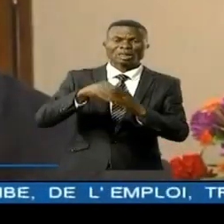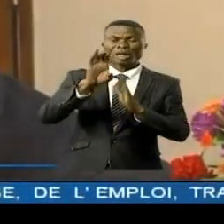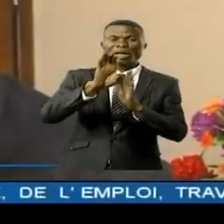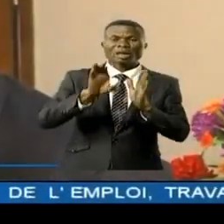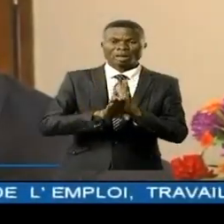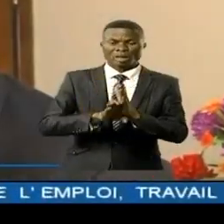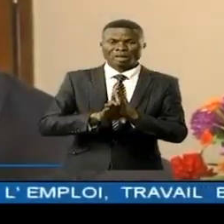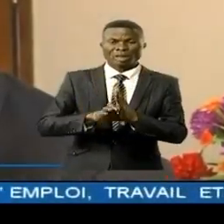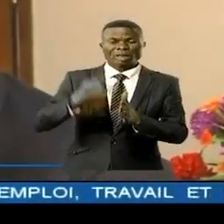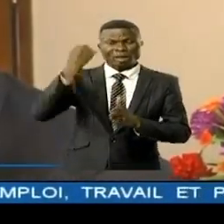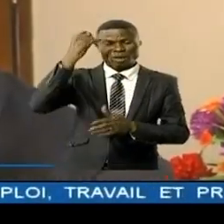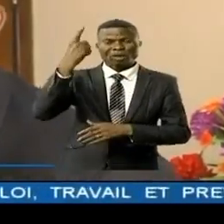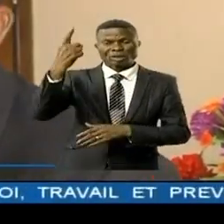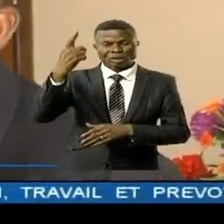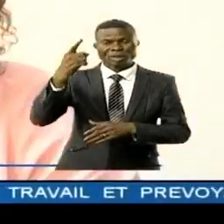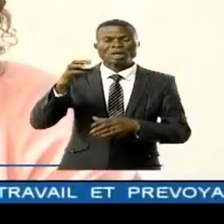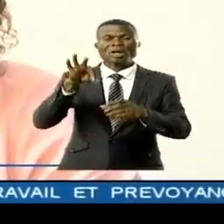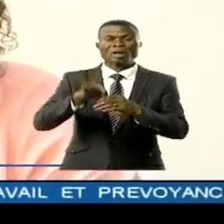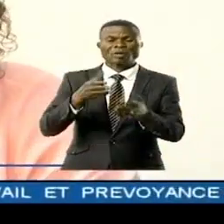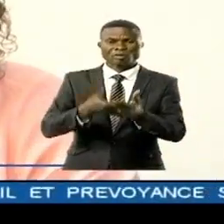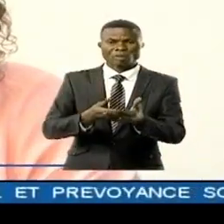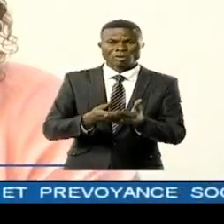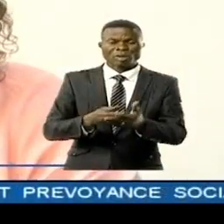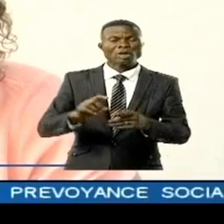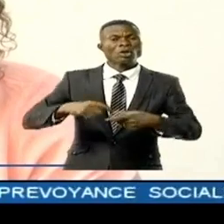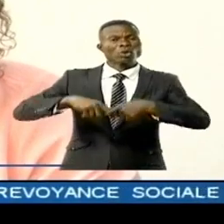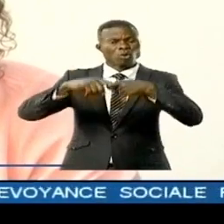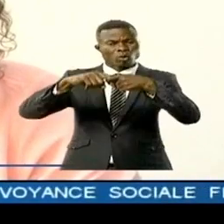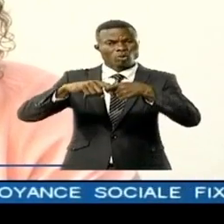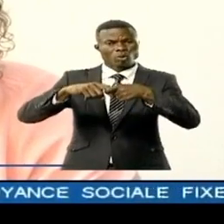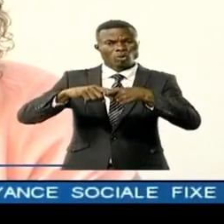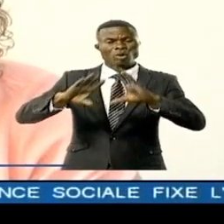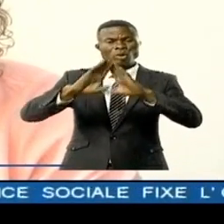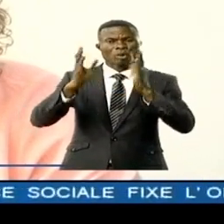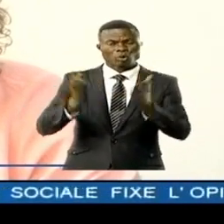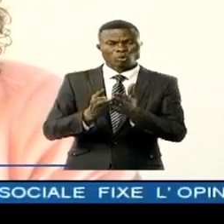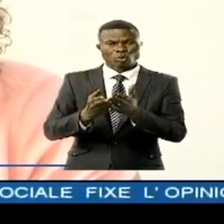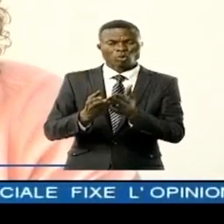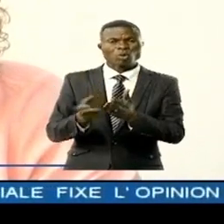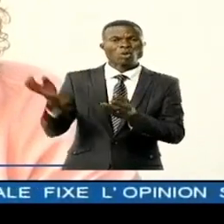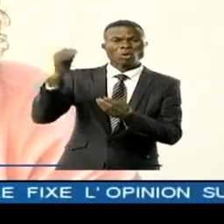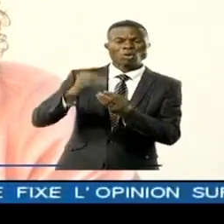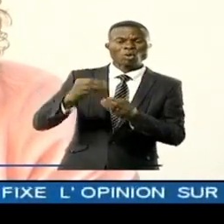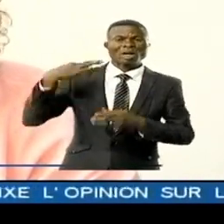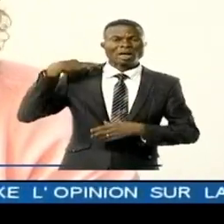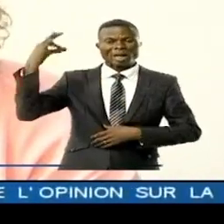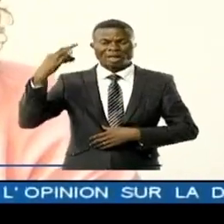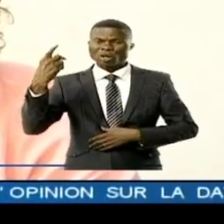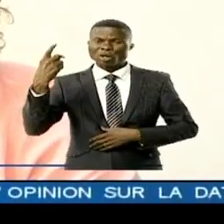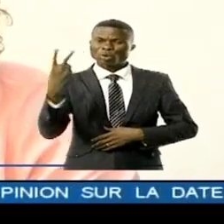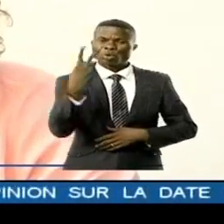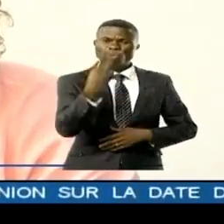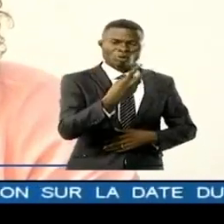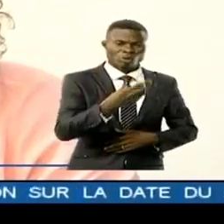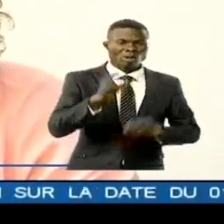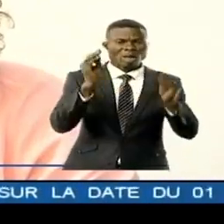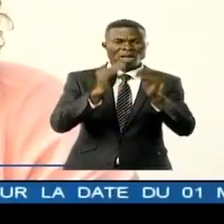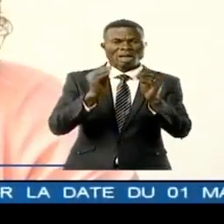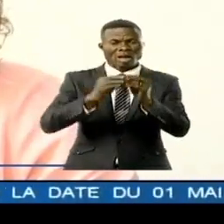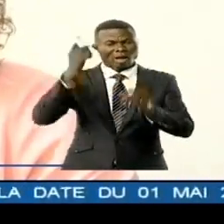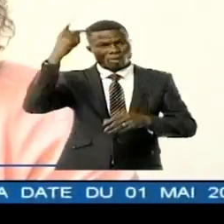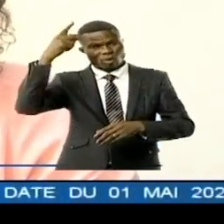même cycle électoral il est interdit tout cumul de candidature pour les assemblées politiques